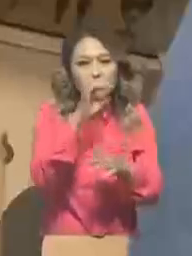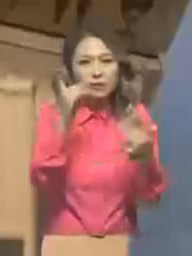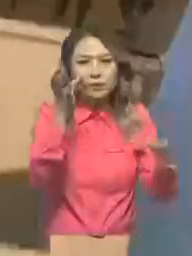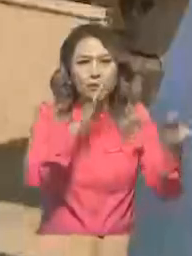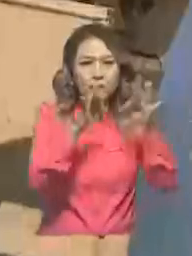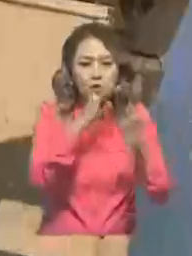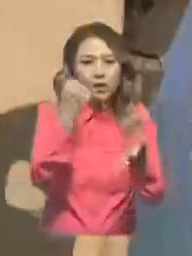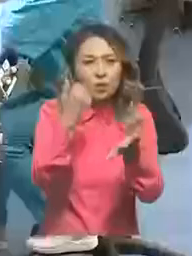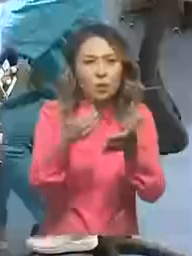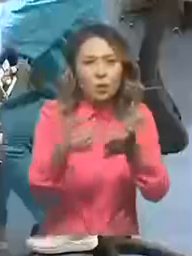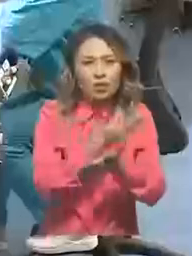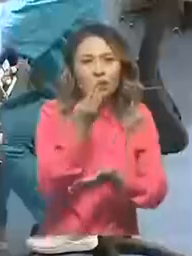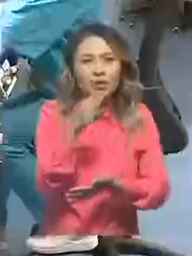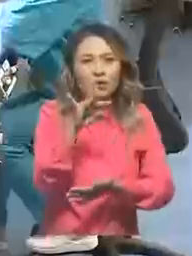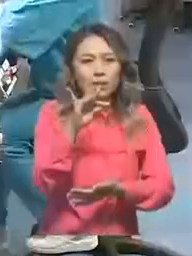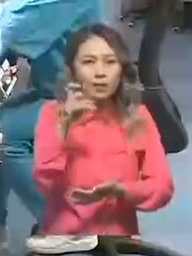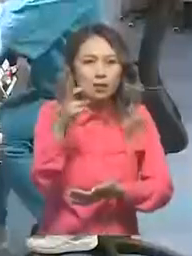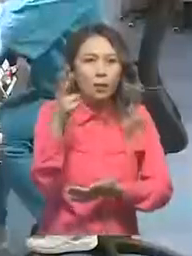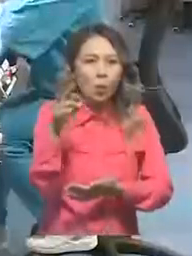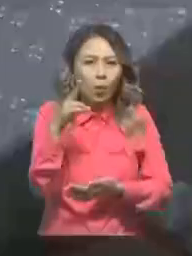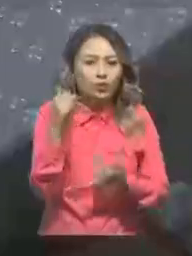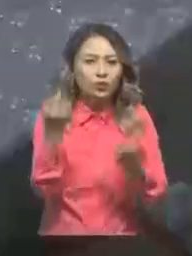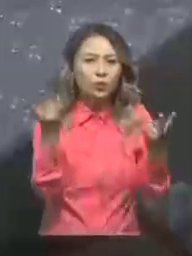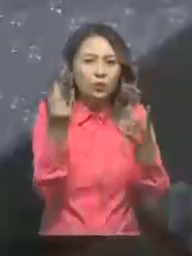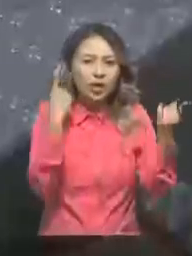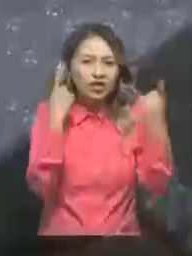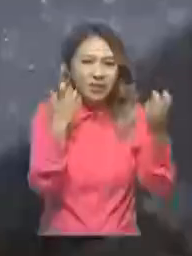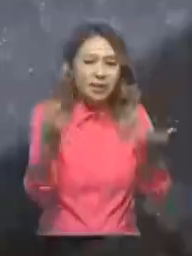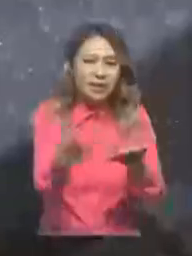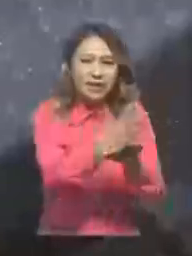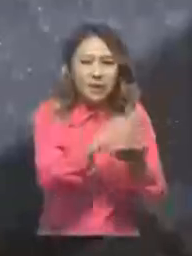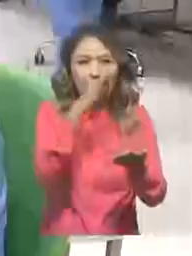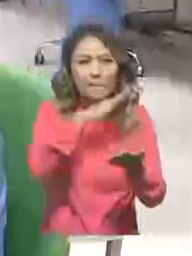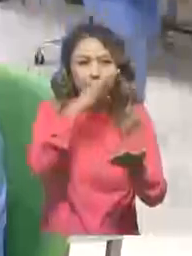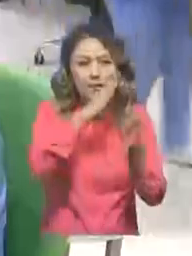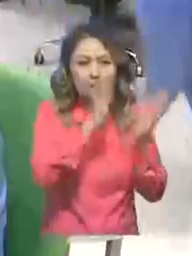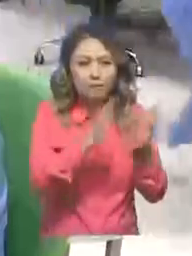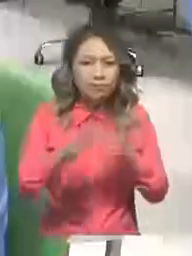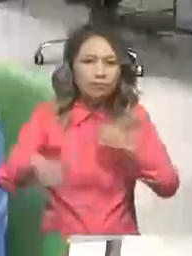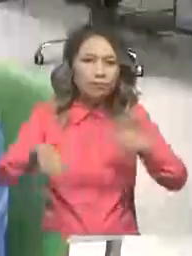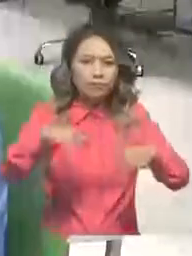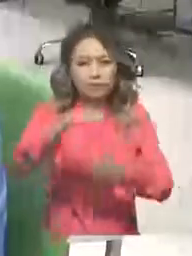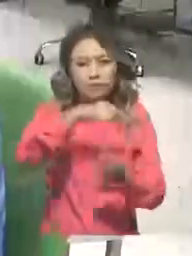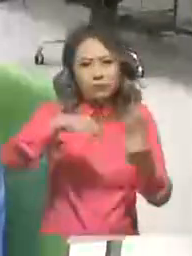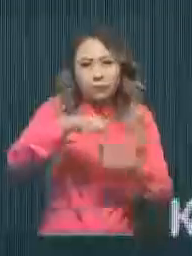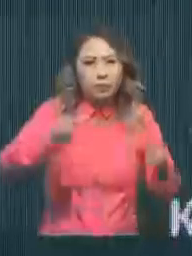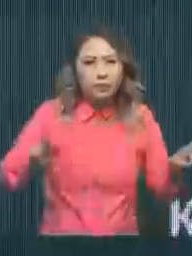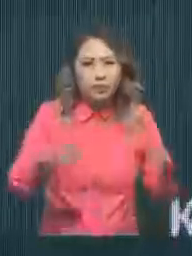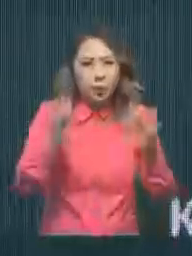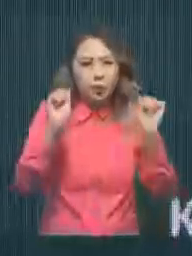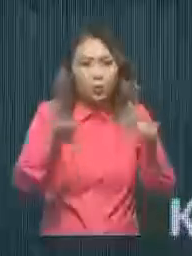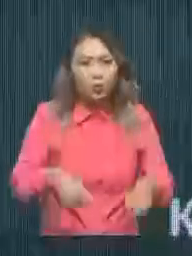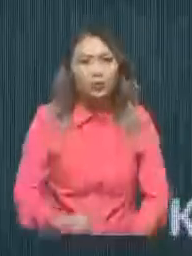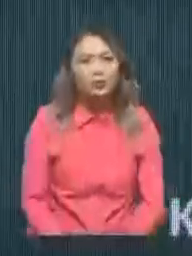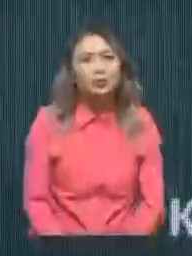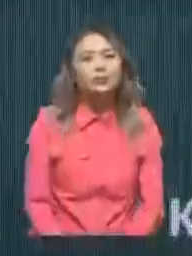жаңа штрих коды бар өнімдер жеткізіле бастады. Қажетті ақпаратпен қамтылған дәрі-дәрмек сауда айналымын реттеп, сапалы тауардың үлесін арттырады. В первую очередь